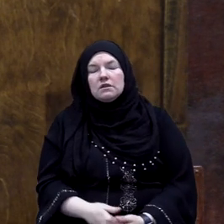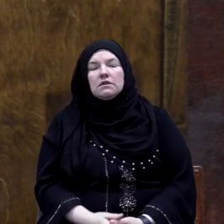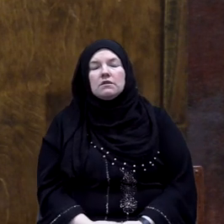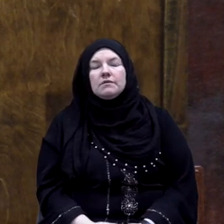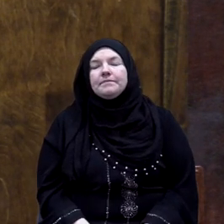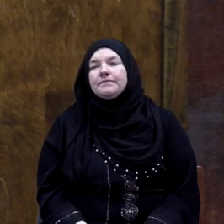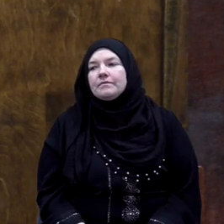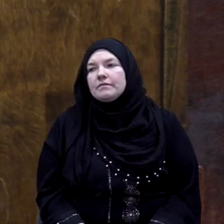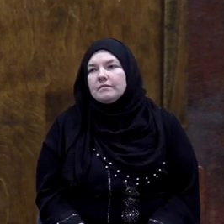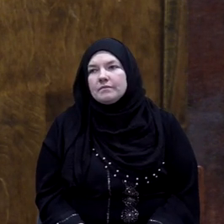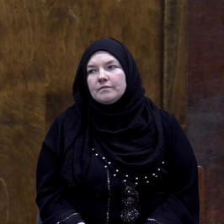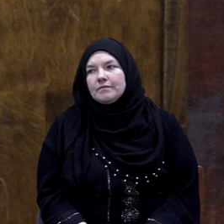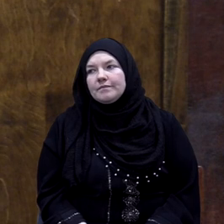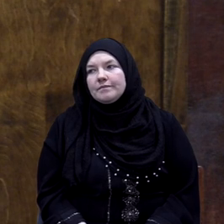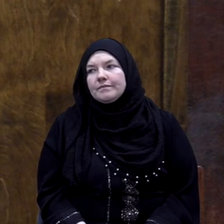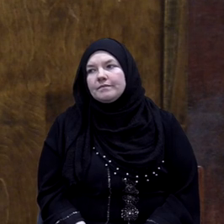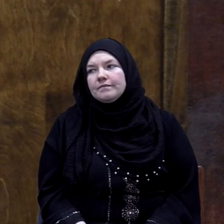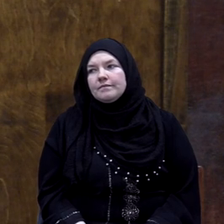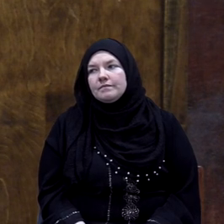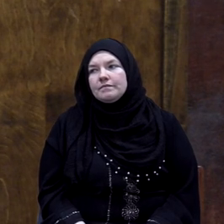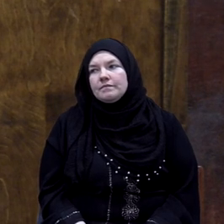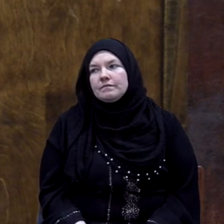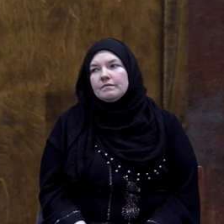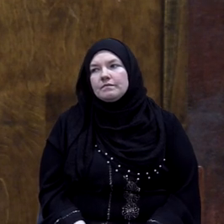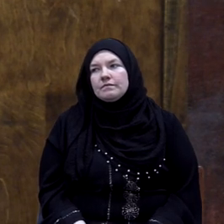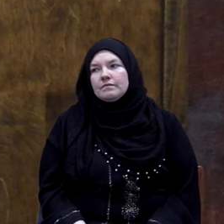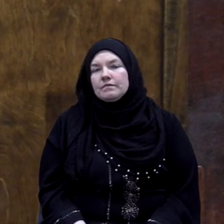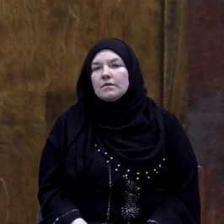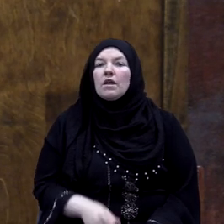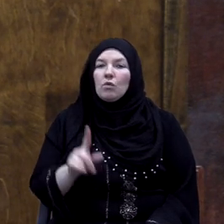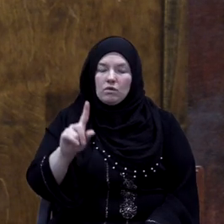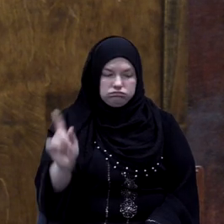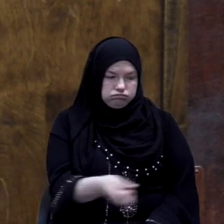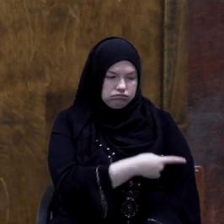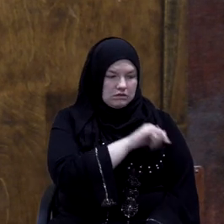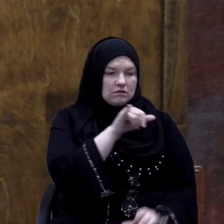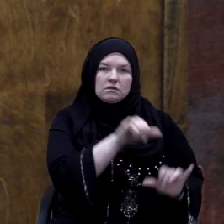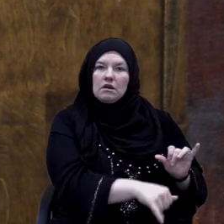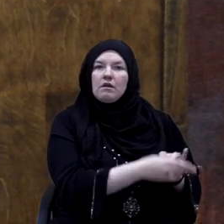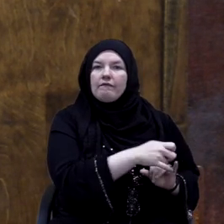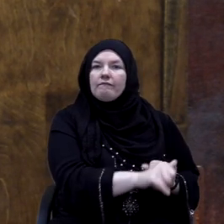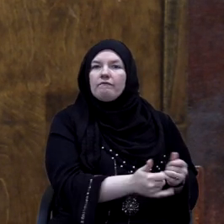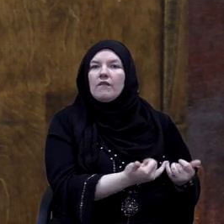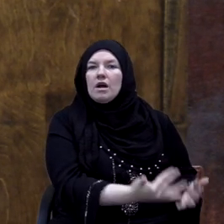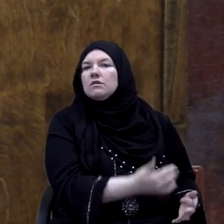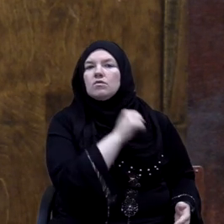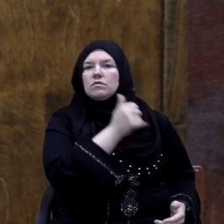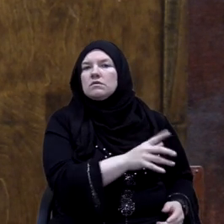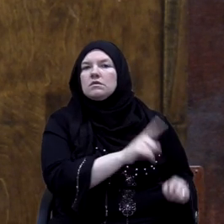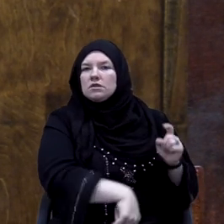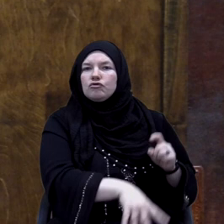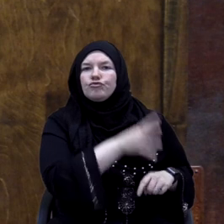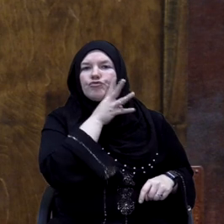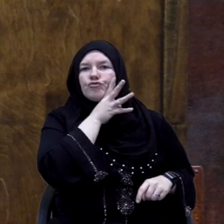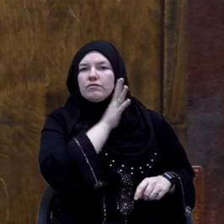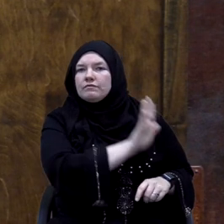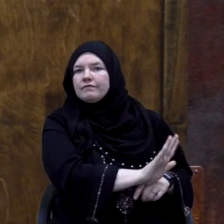ولا تكلمون. Stay put right there in hellfire and don't talk to me.